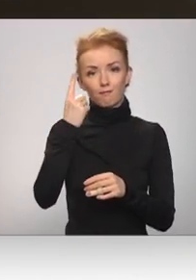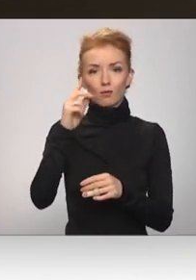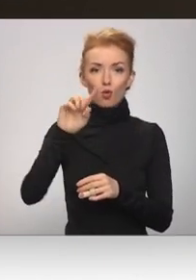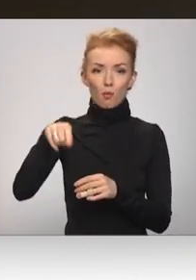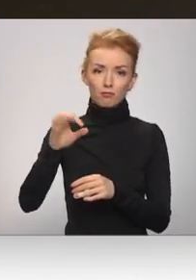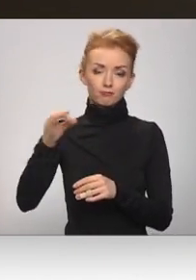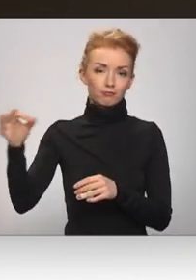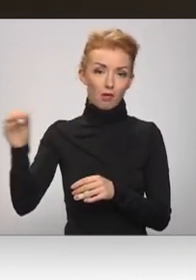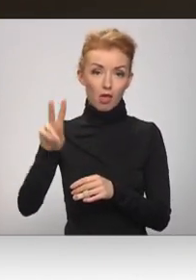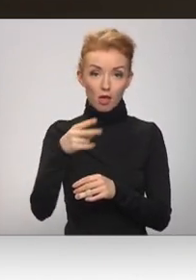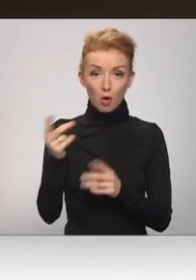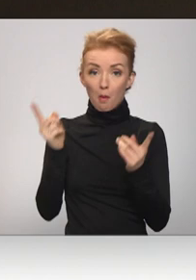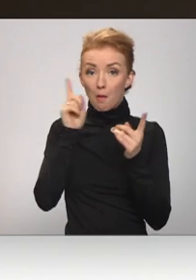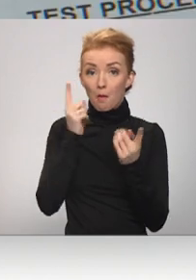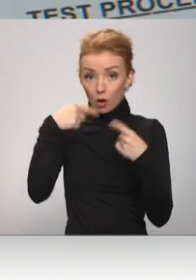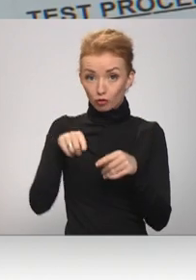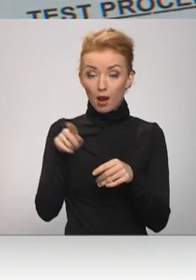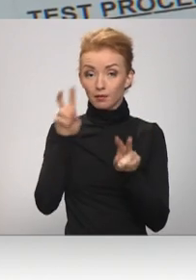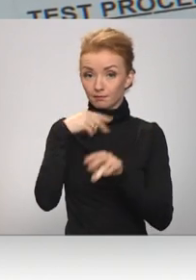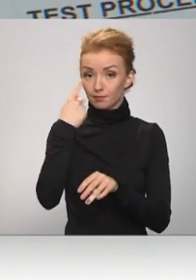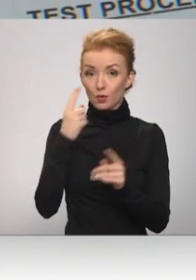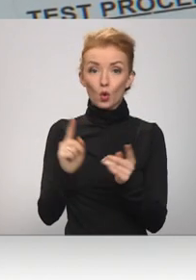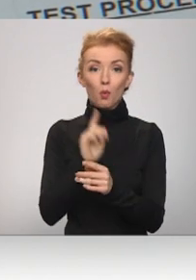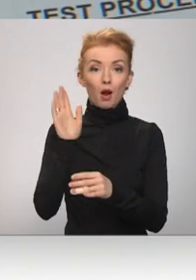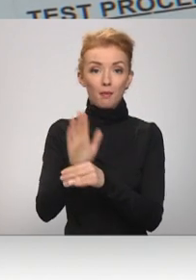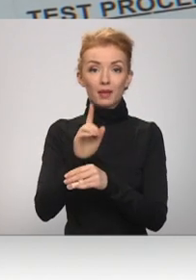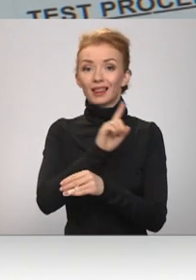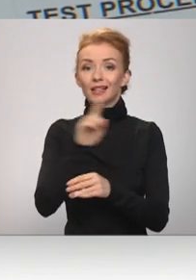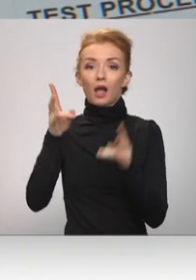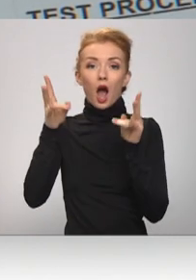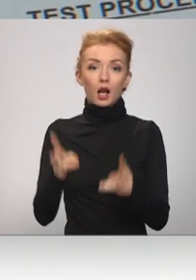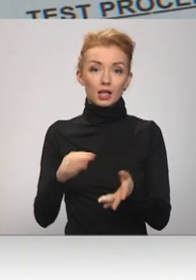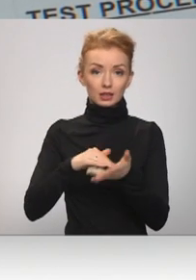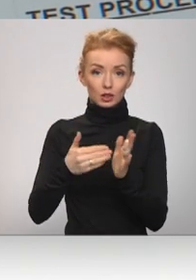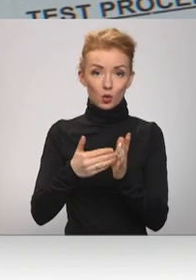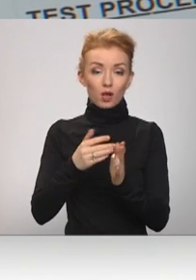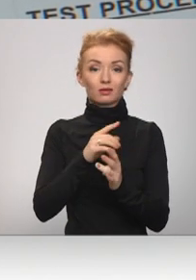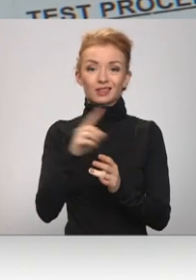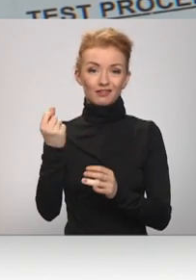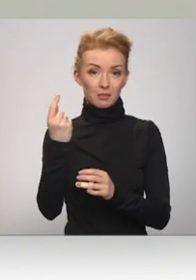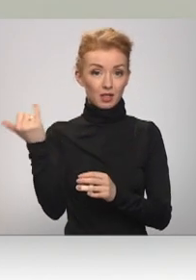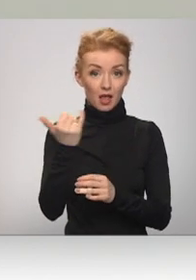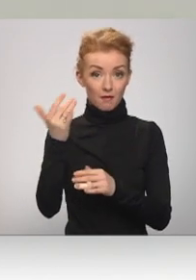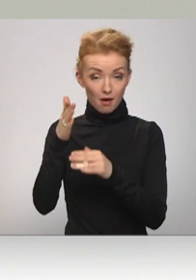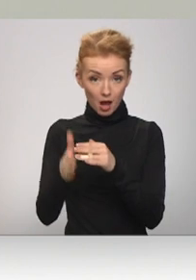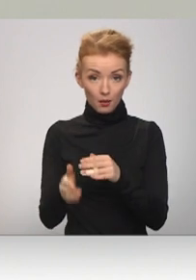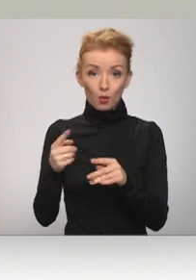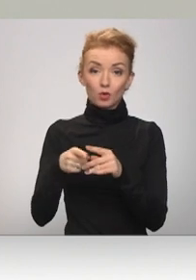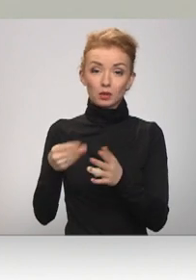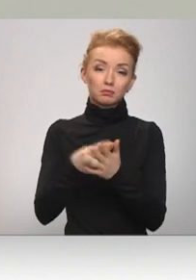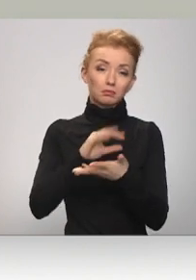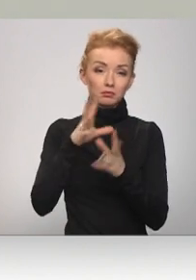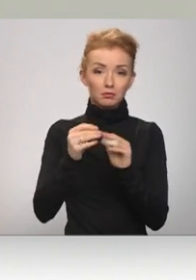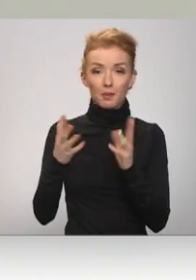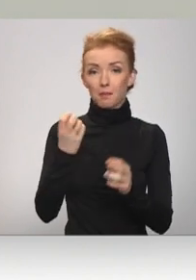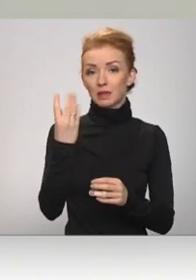testu. Pagaidām testēšanu plānos noteikt par obligātu līdz ārkārtējās situācijas beigām 11. janvārī, kas izmaksātu ap